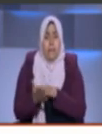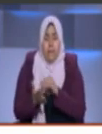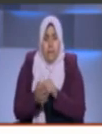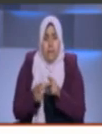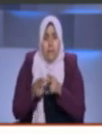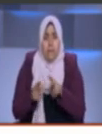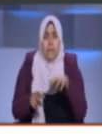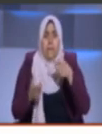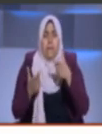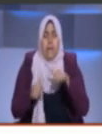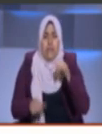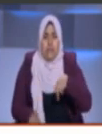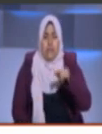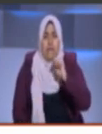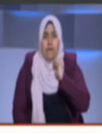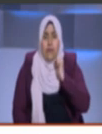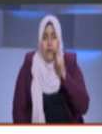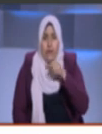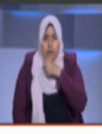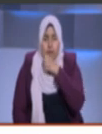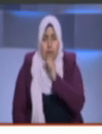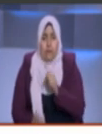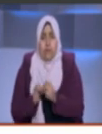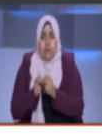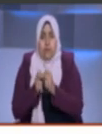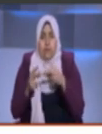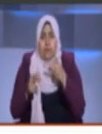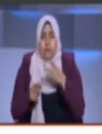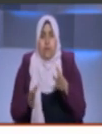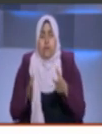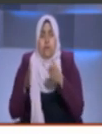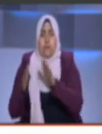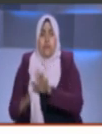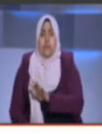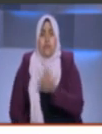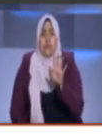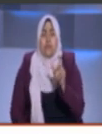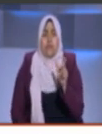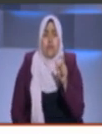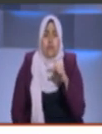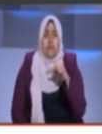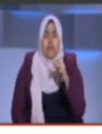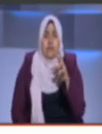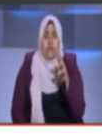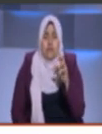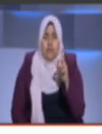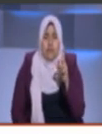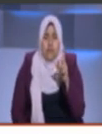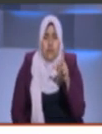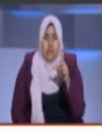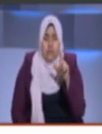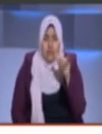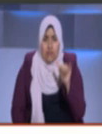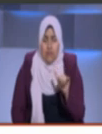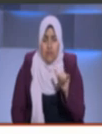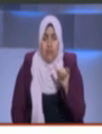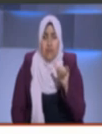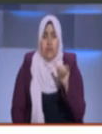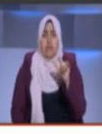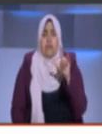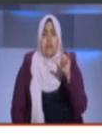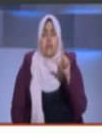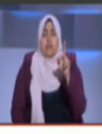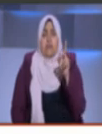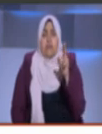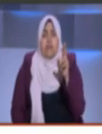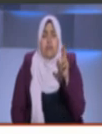نيس هنا من جنوب شرق فرنسا وينتهي الى جاده الشانزليزيه في باريس، هذا تم تاجيله وتم تحديد التاجيل، كان المفروض يبدا